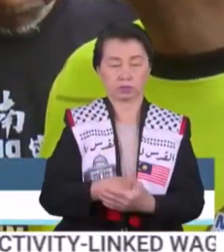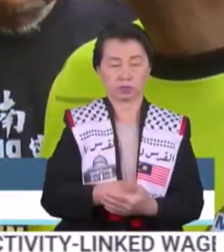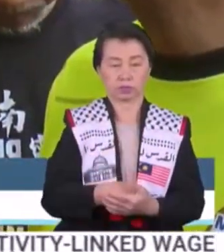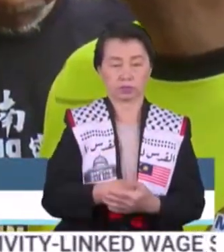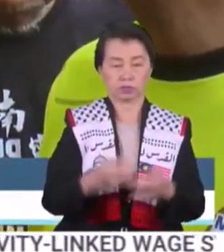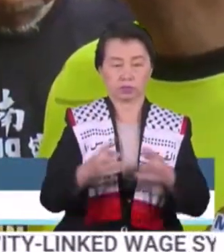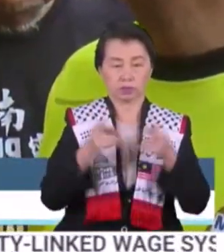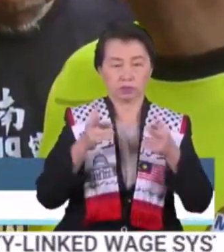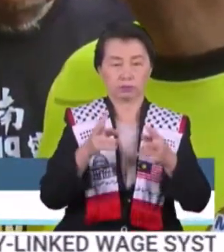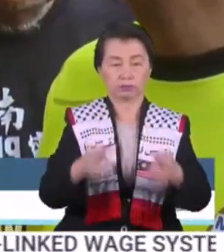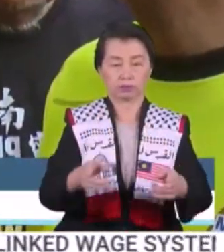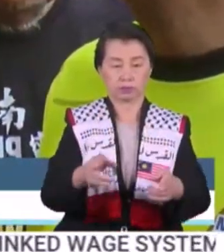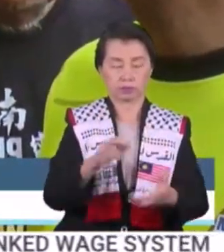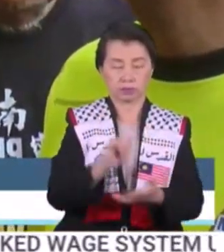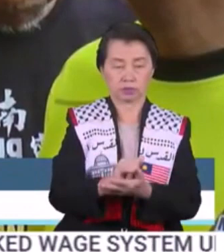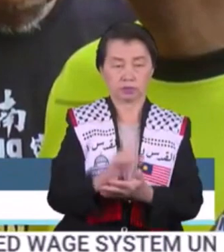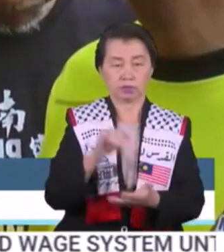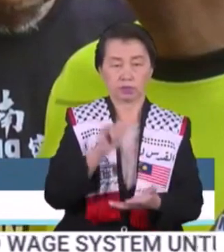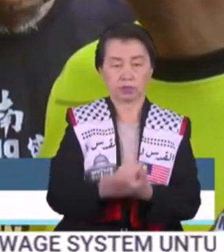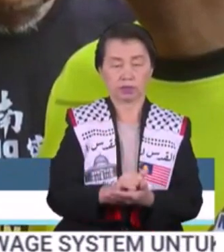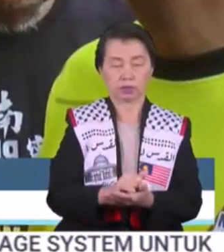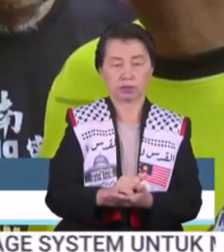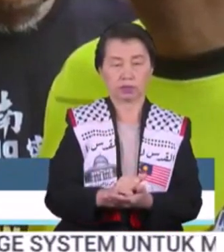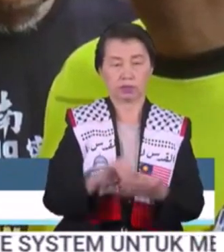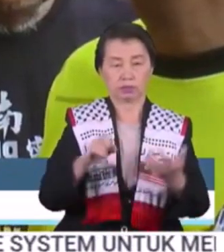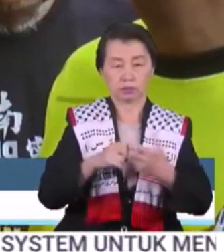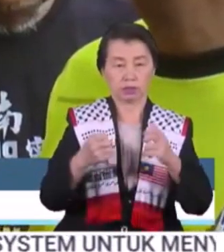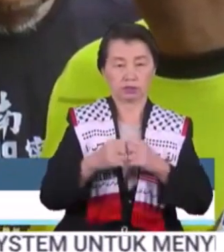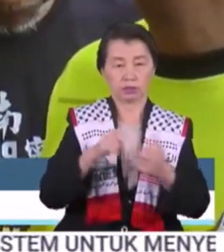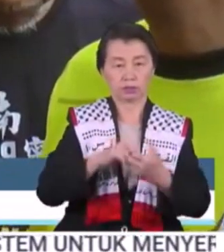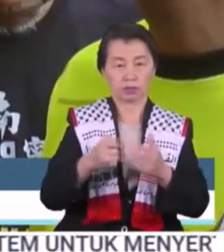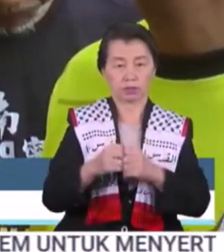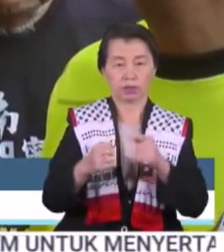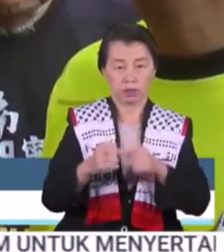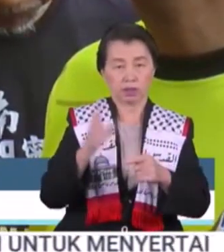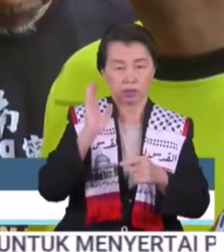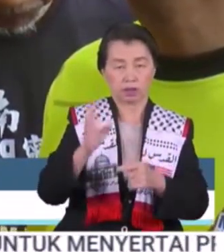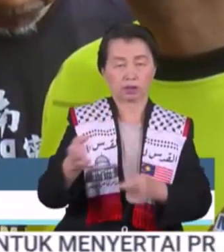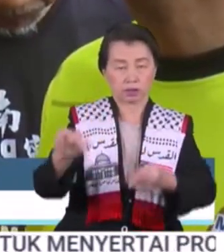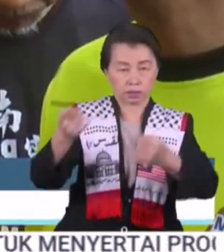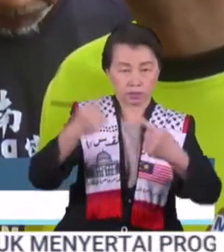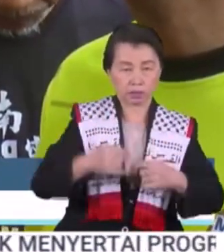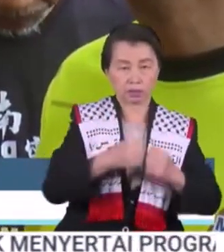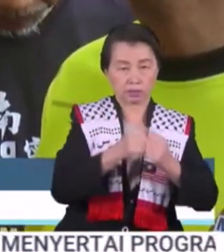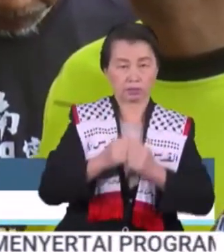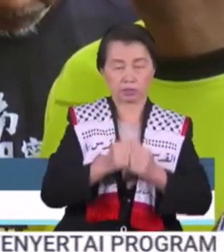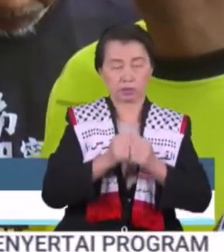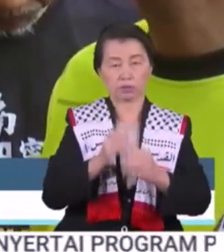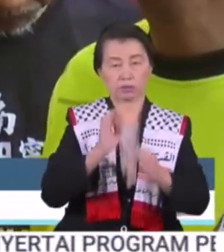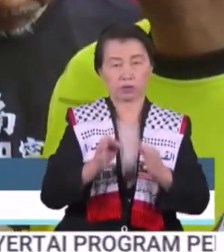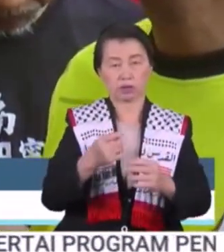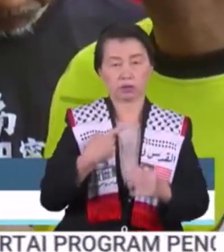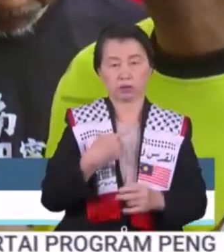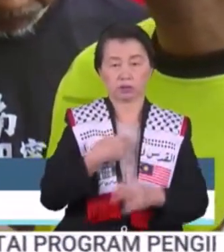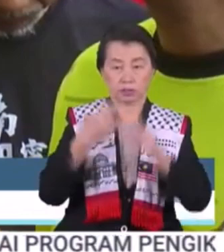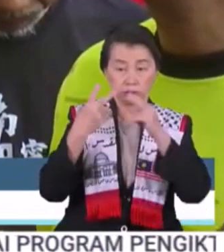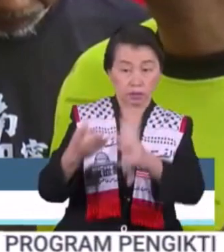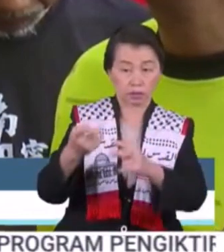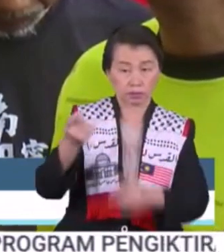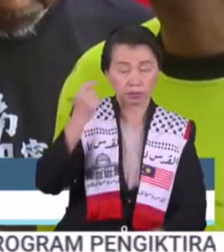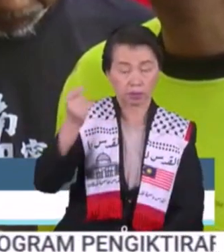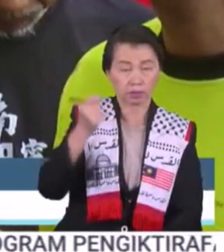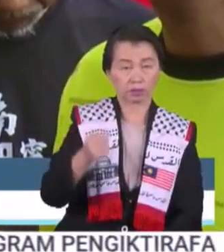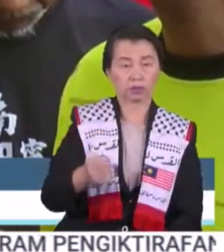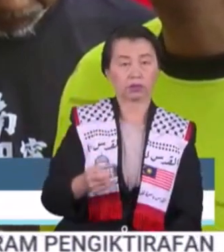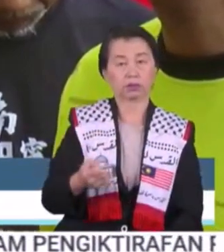hari bahawa impak-impak ini akan secara tak langsung akan datang bersama. Walaupun kita lihat tadi yang hadir ya,